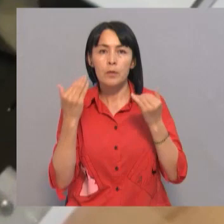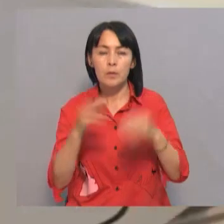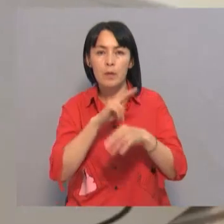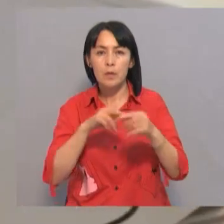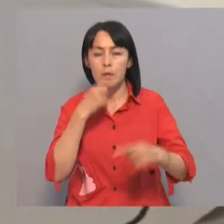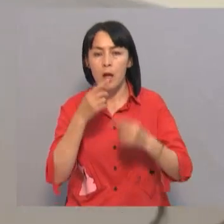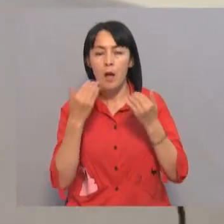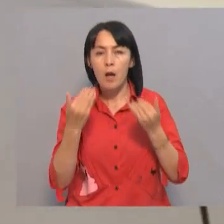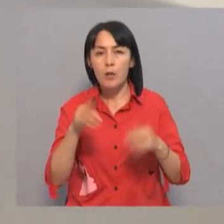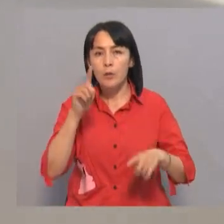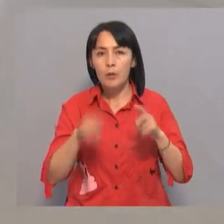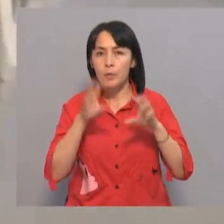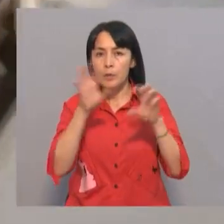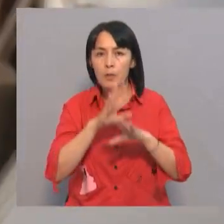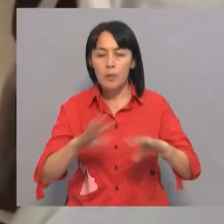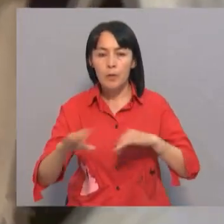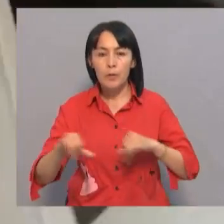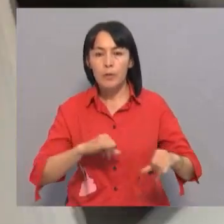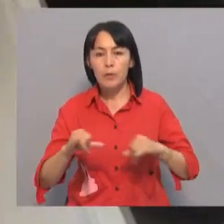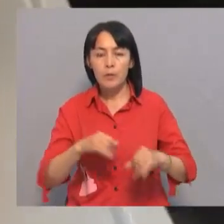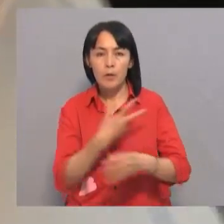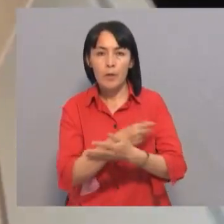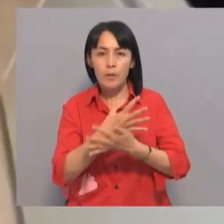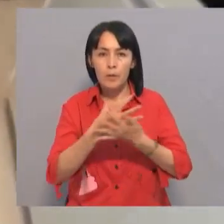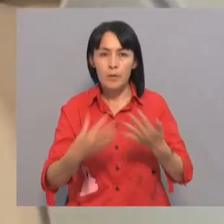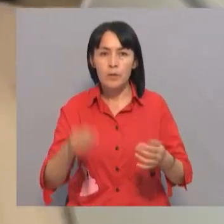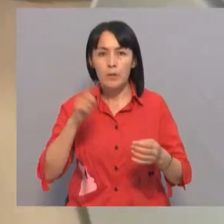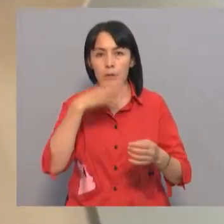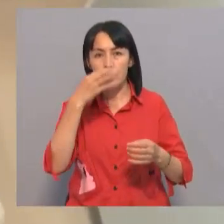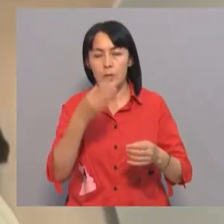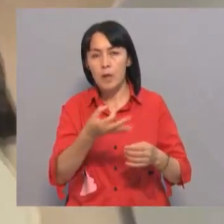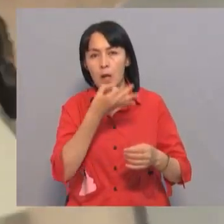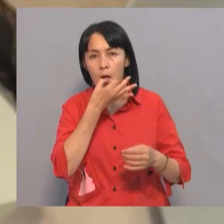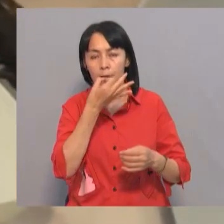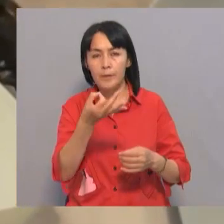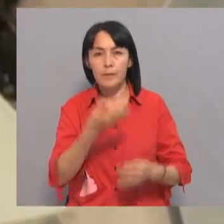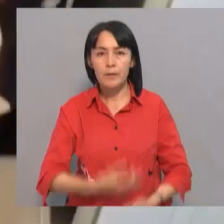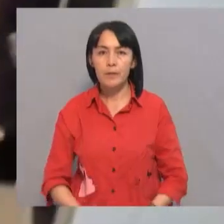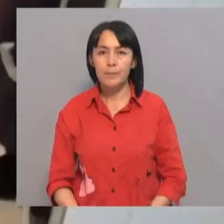предупреждают любое Незаконное обращение с наркотическими средствами влечёт за собой уголовную ответственность